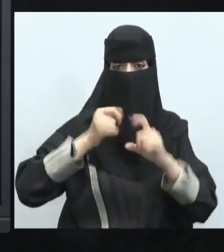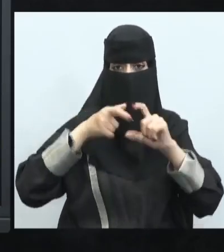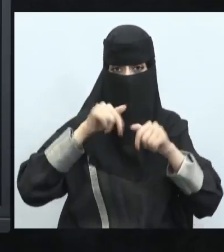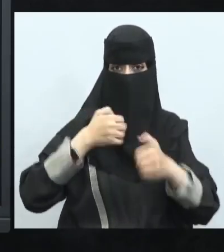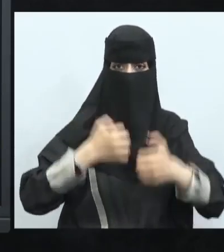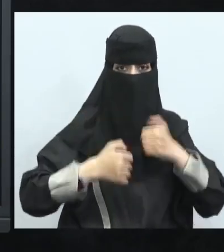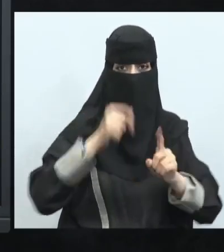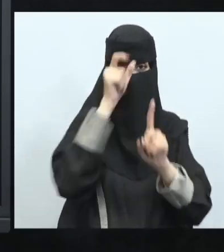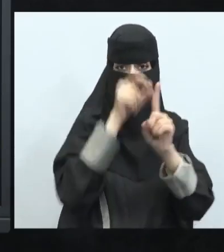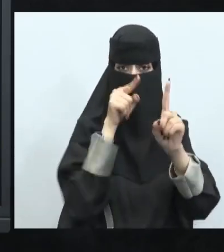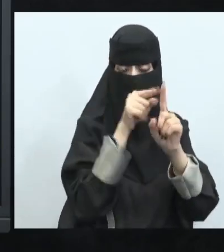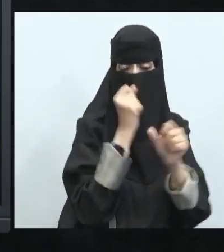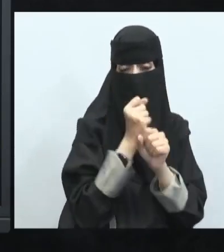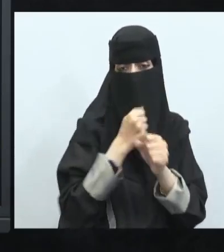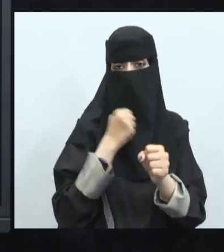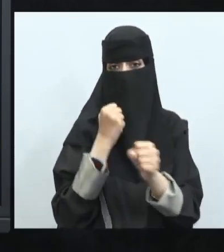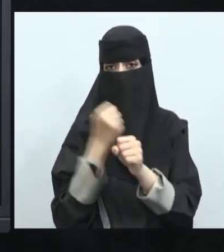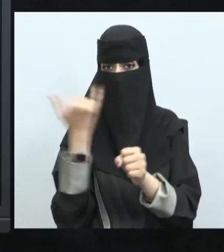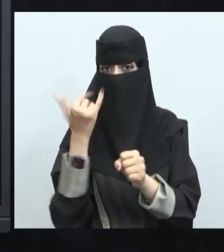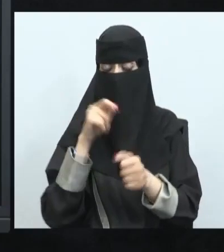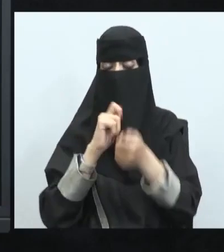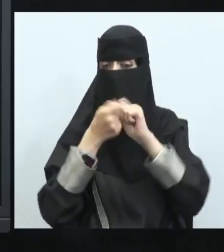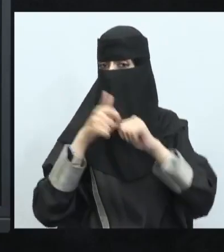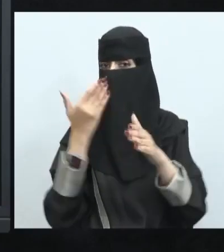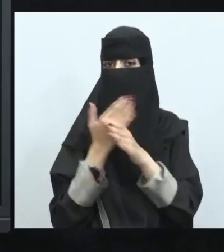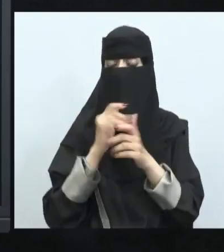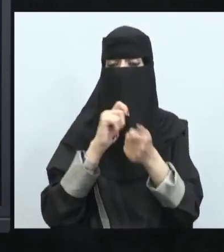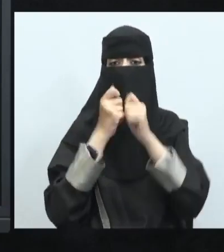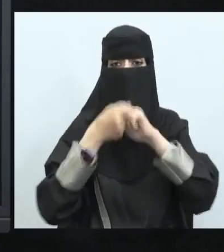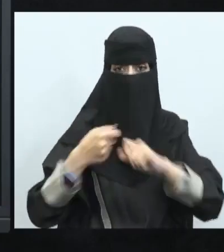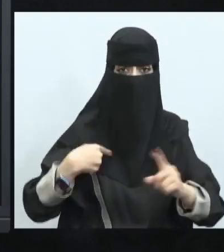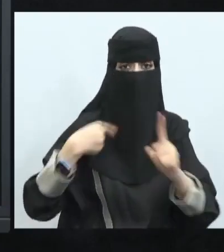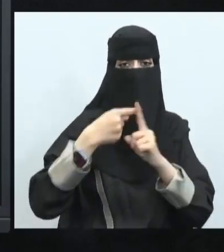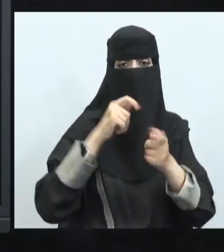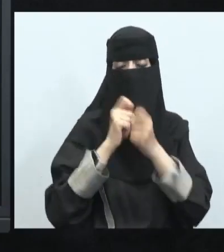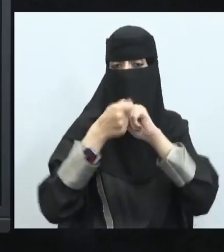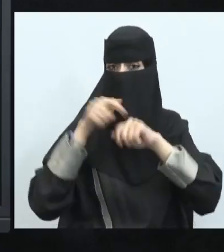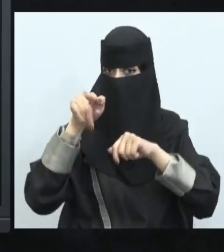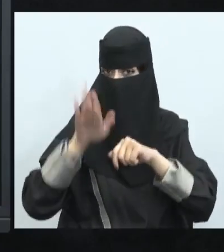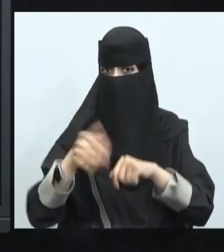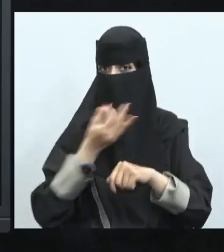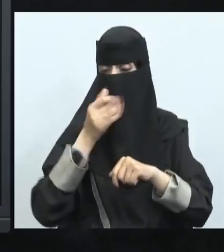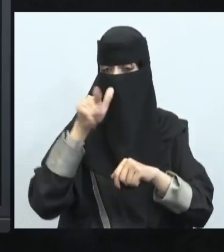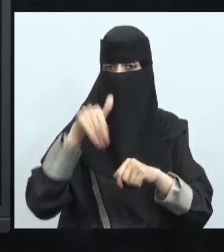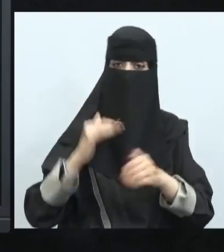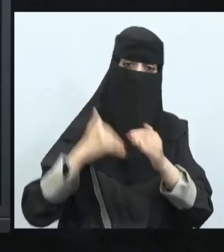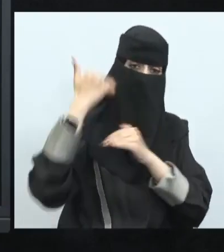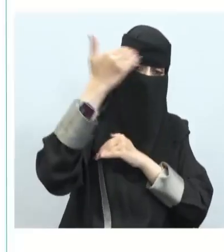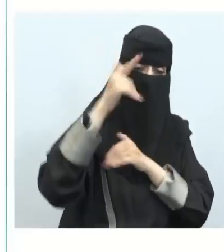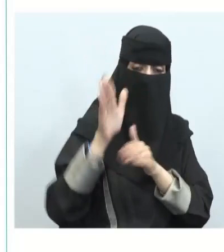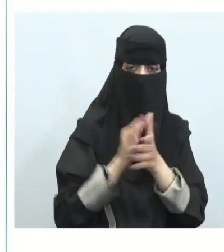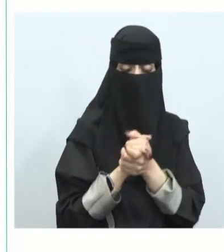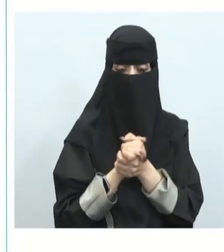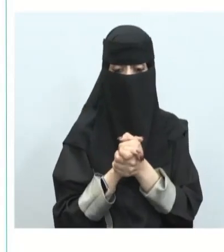يشعر الموظف باهميه هذا التغيير ولماذا نغير واهدافنا من التغيير وهذا ما نتحدث عنه باذن الله في ثنايا